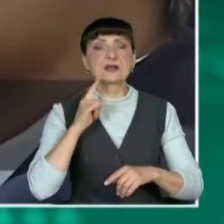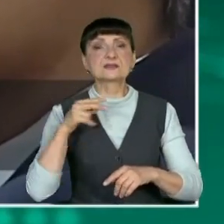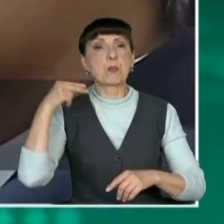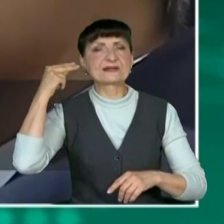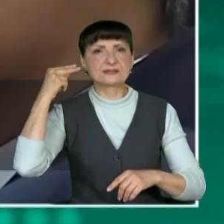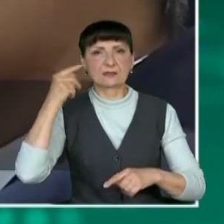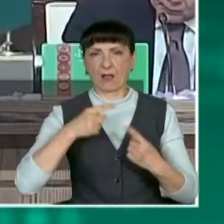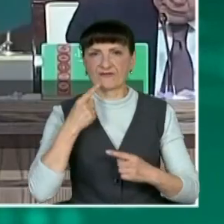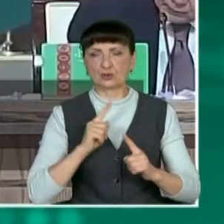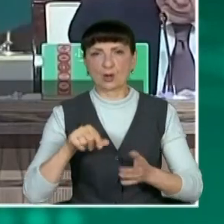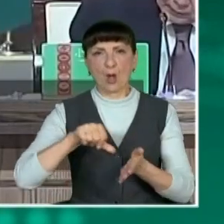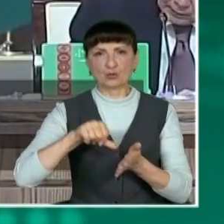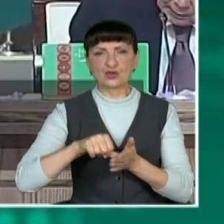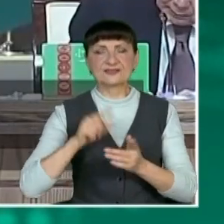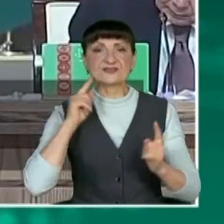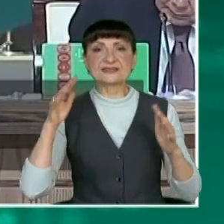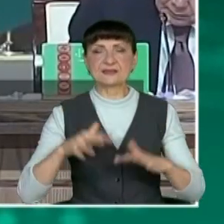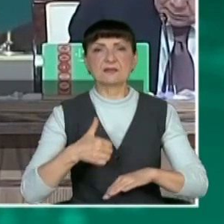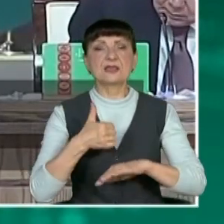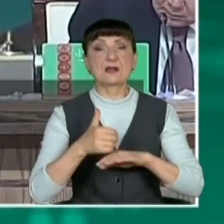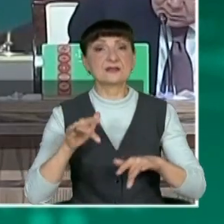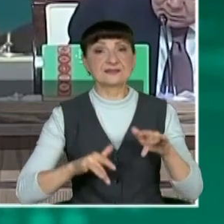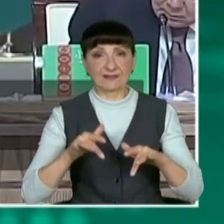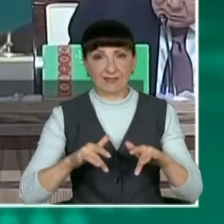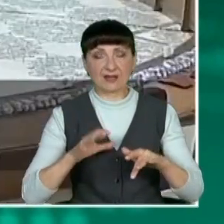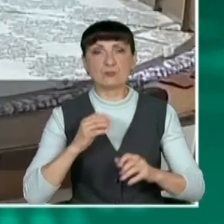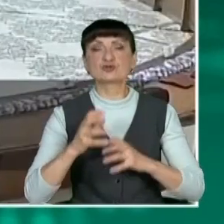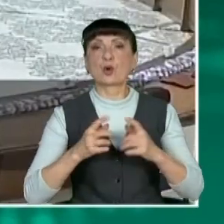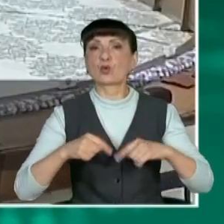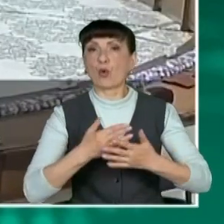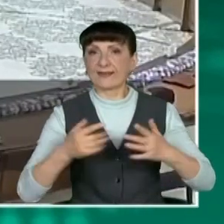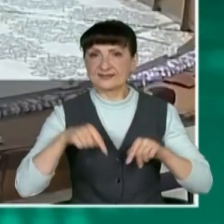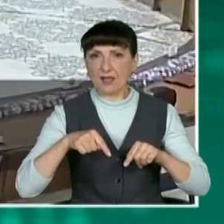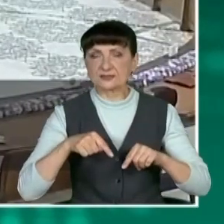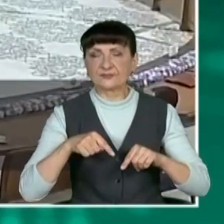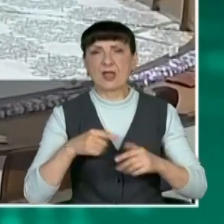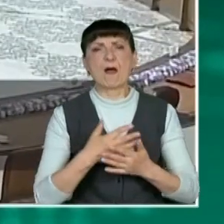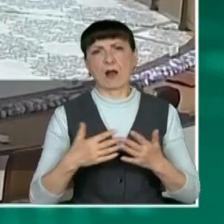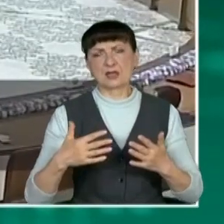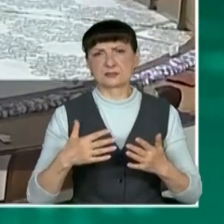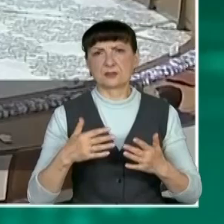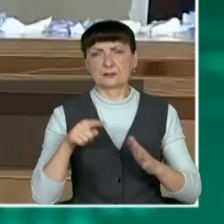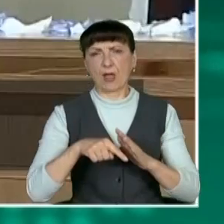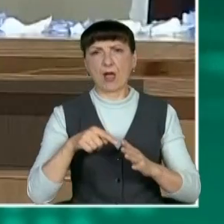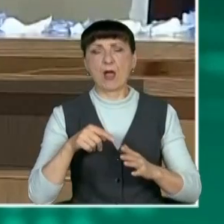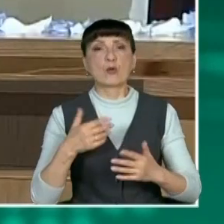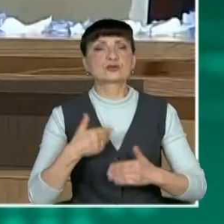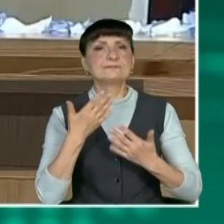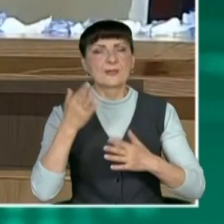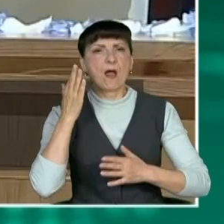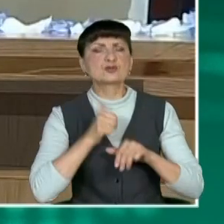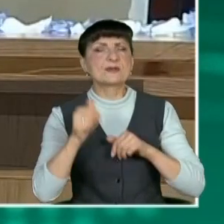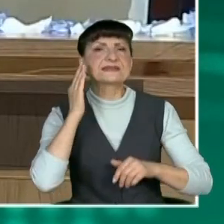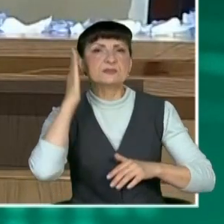президент подчеркнул, что участие в заседании генерального секретаря международной организации Антонио Гутерриша придает особый смысл